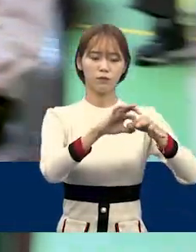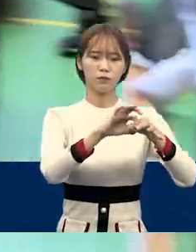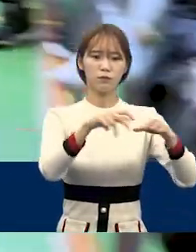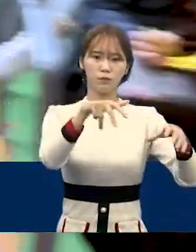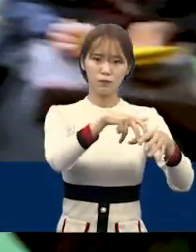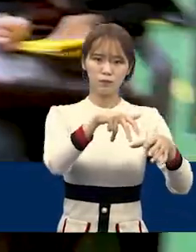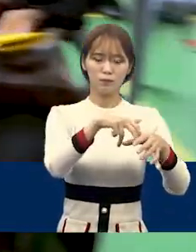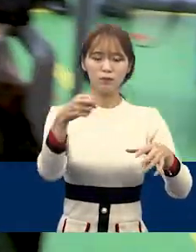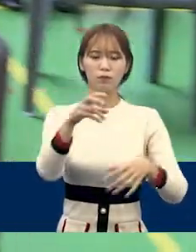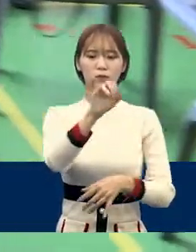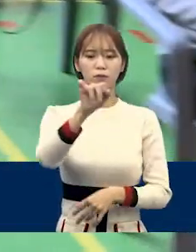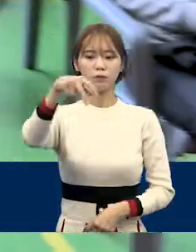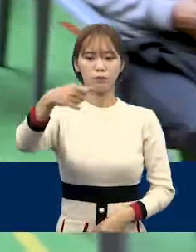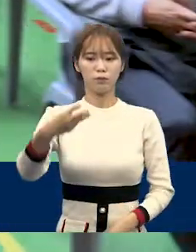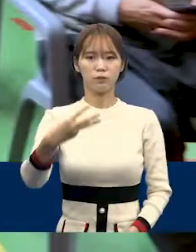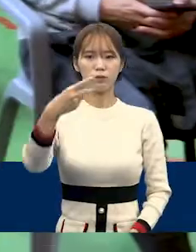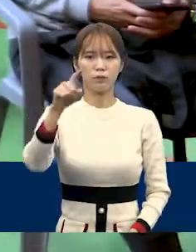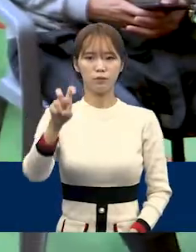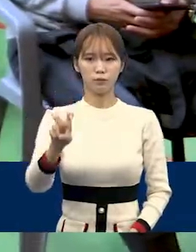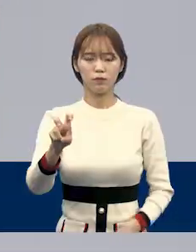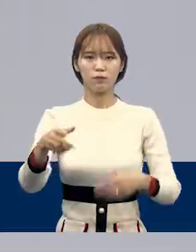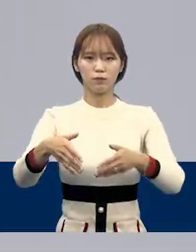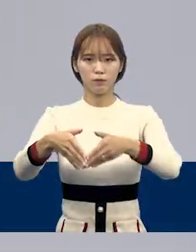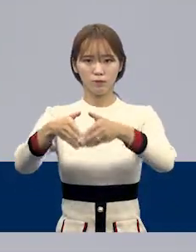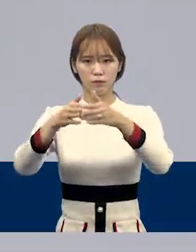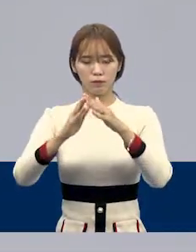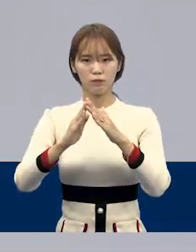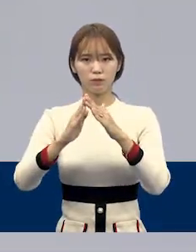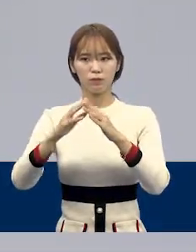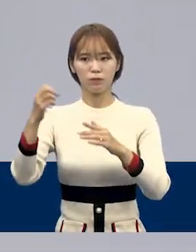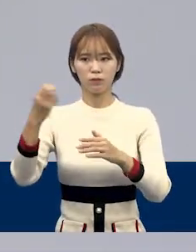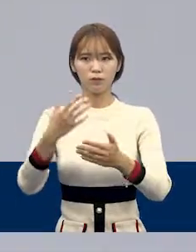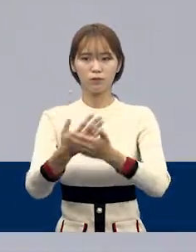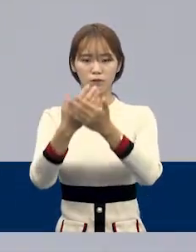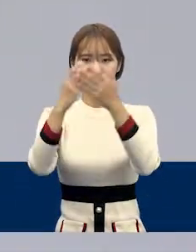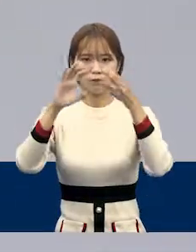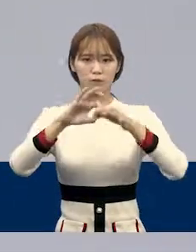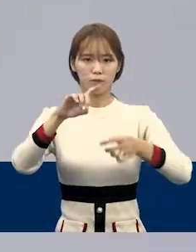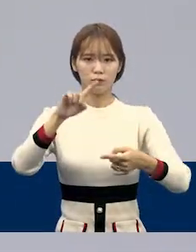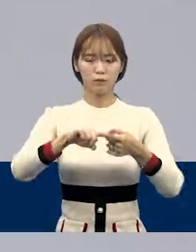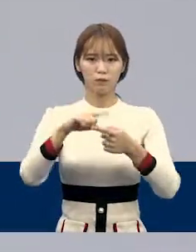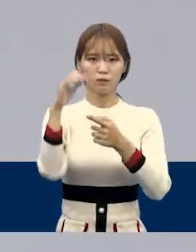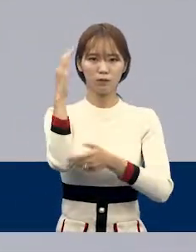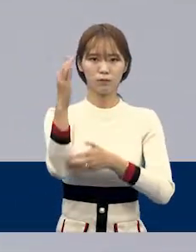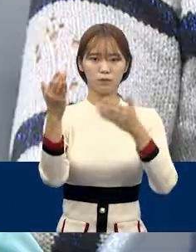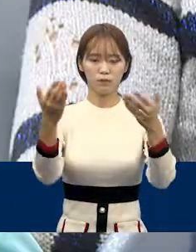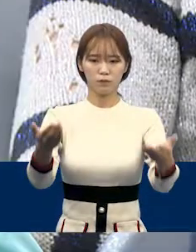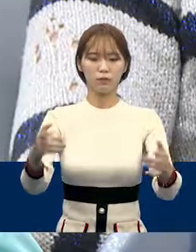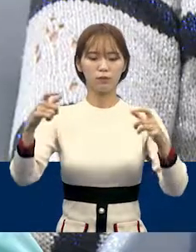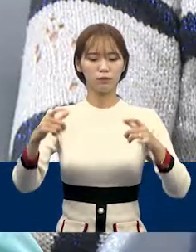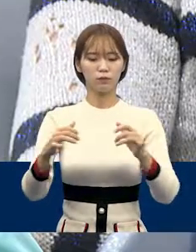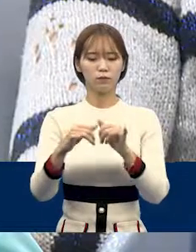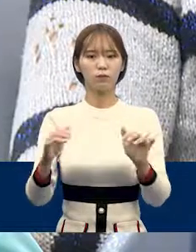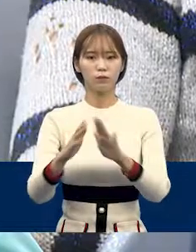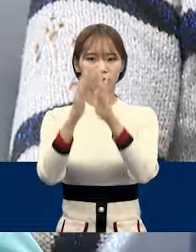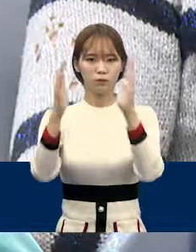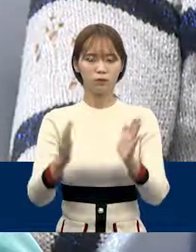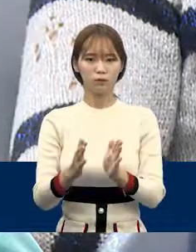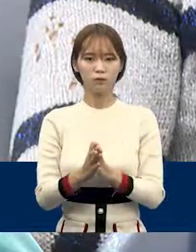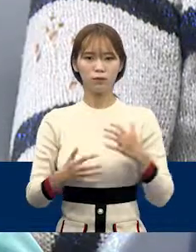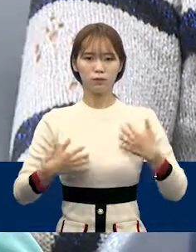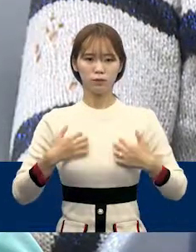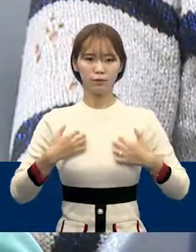제국 의 설립부터 발전 과정의 내용을 흥미롭게 진행해 이날 강의에 참석한 국민들에게는 유입 하면서도